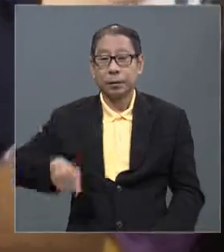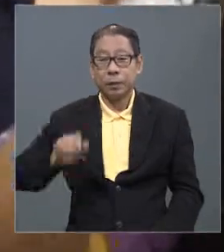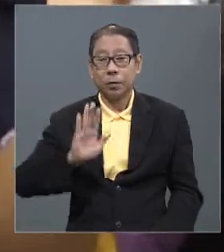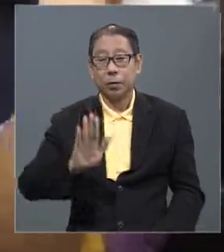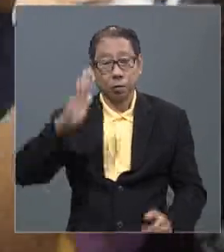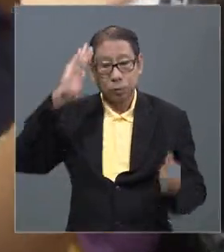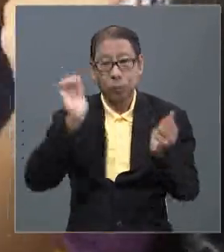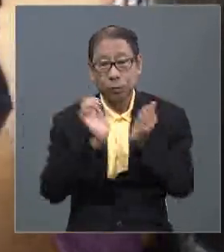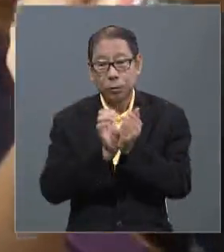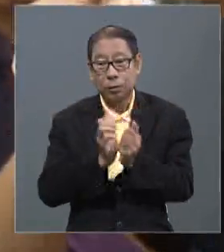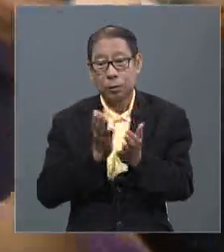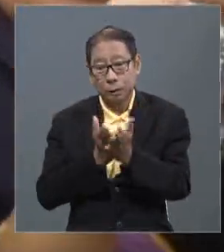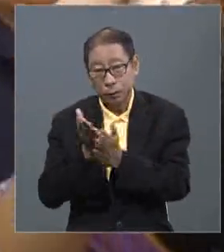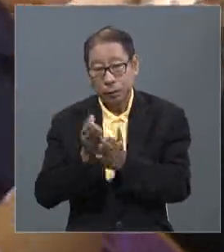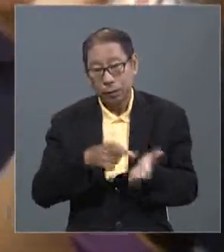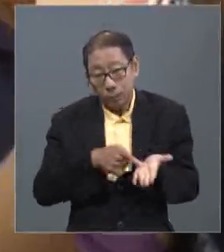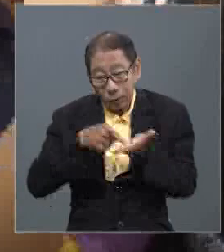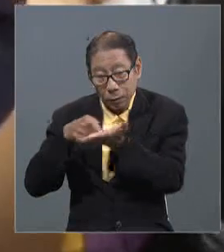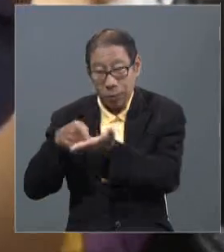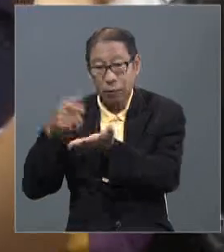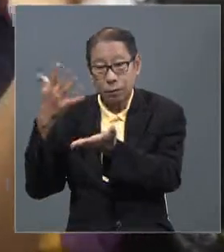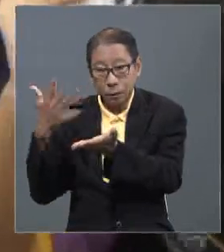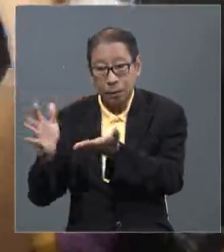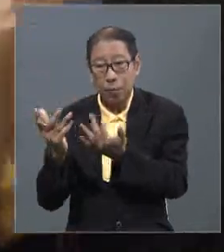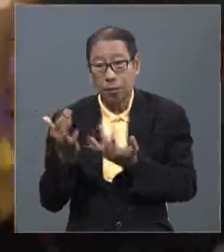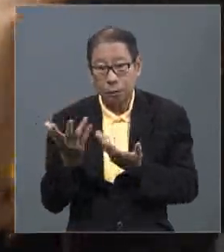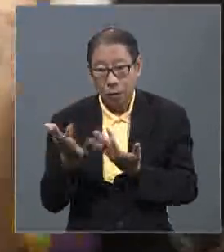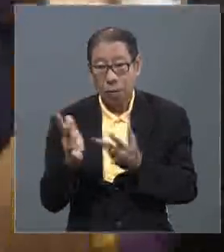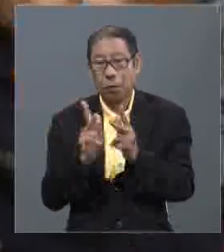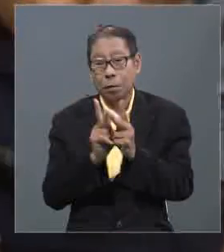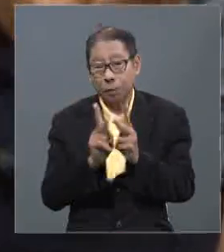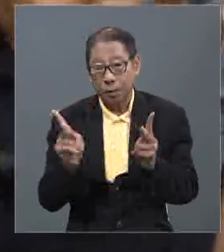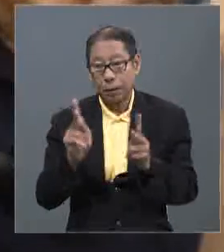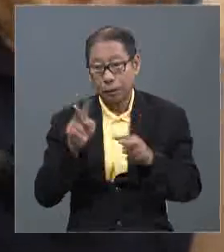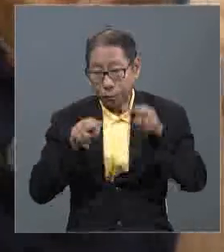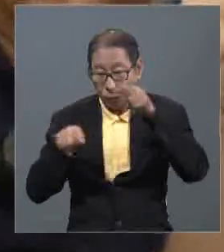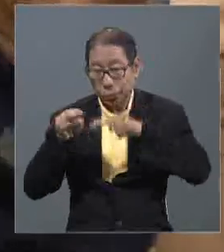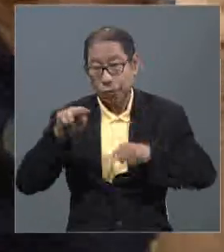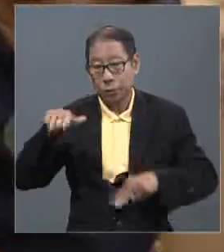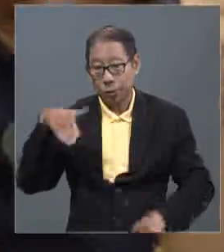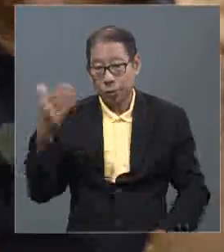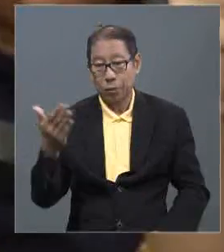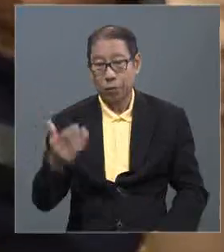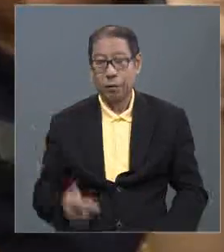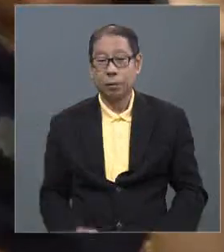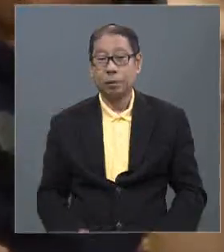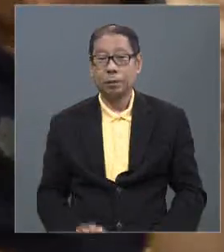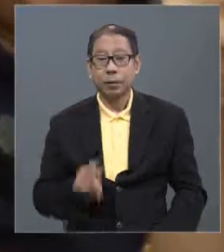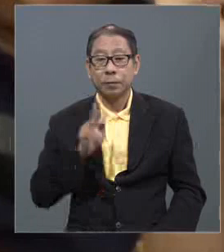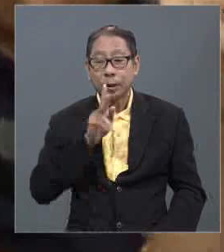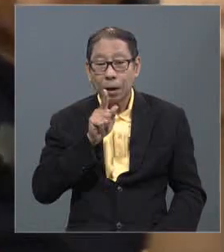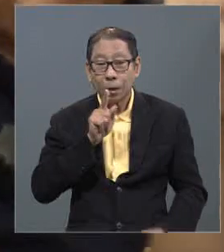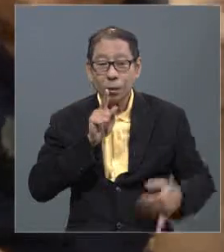ก็บิ๊กโจ๊กก็ใช้สิทธิ์อุทธรณ์ไปที่นั่นแล้วนี่เพราะฉะนั้นก็รอให้คณะกรรมการชุดนั้นพิจารณาก่อนก็แล้วกันทีนักข่าวก็ถามนะครับว่